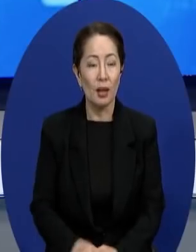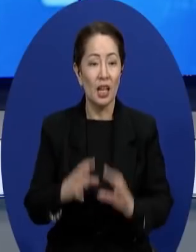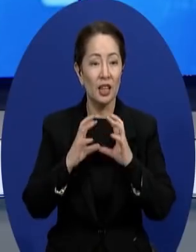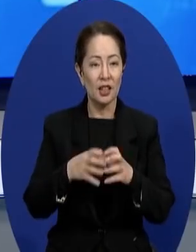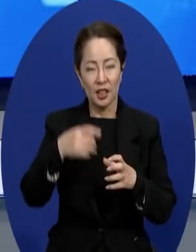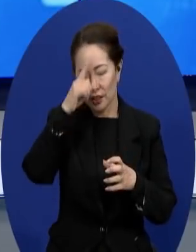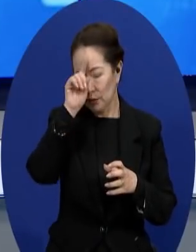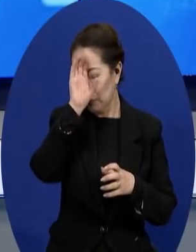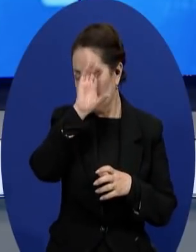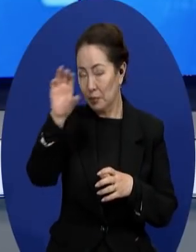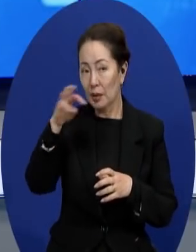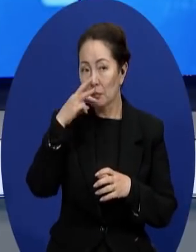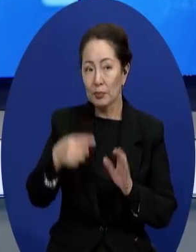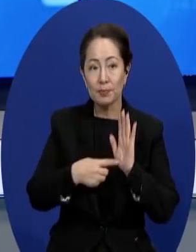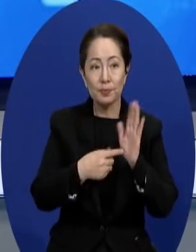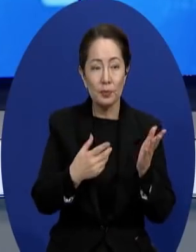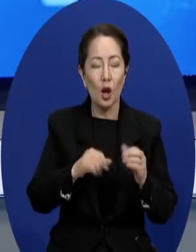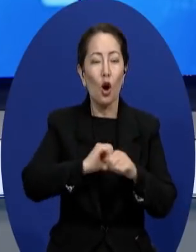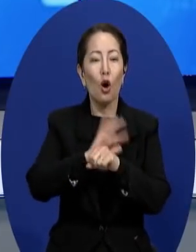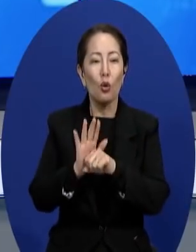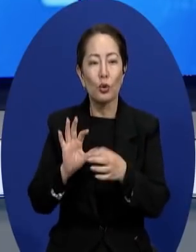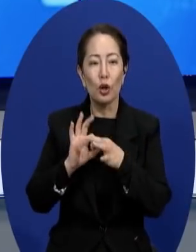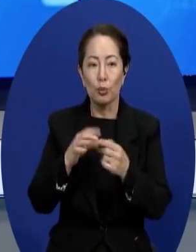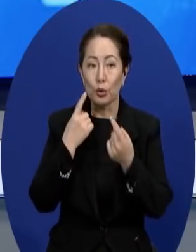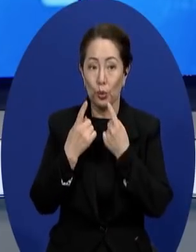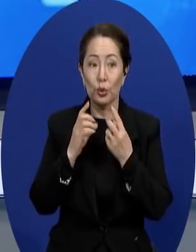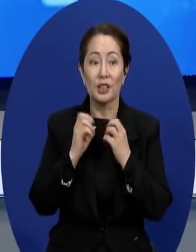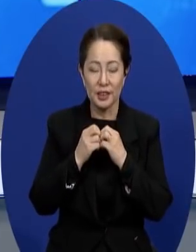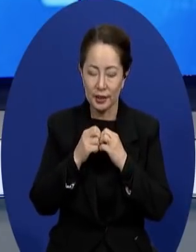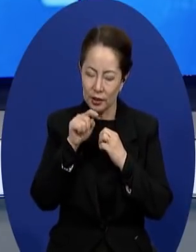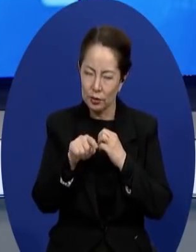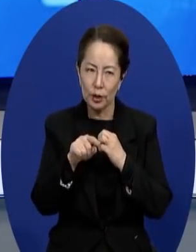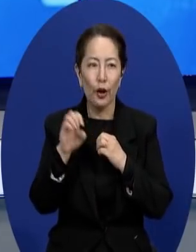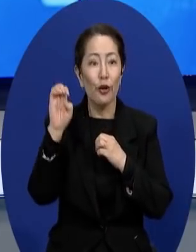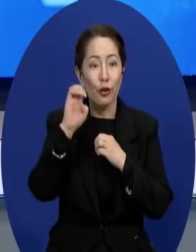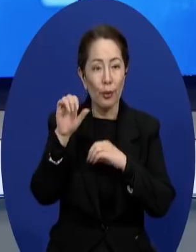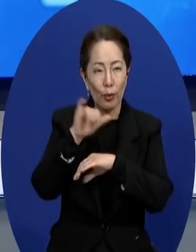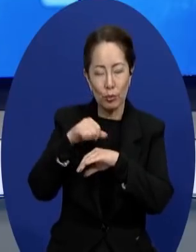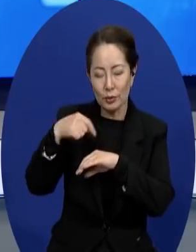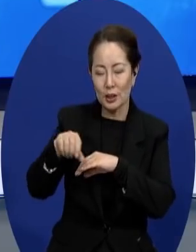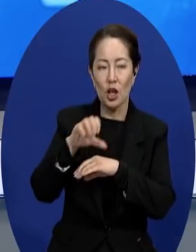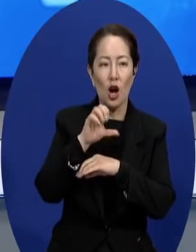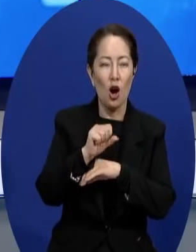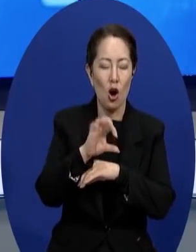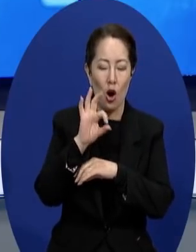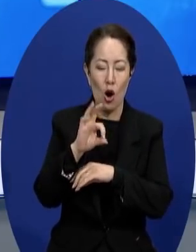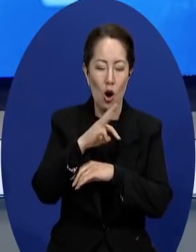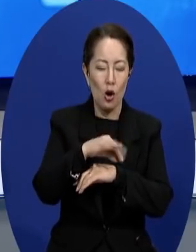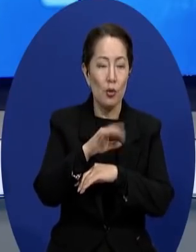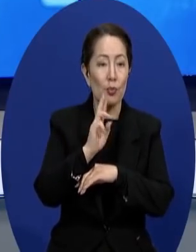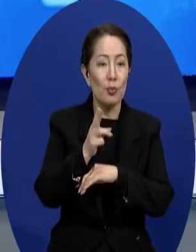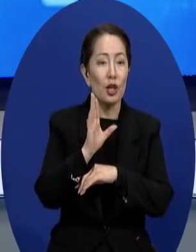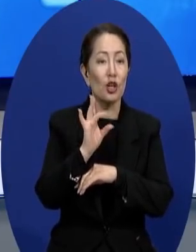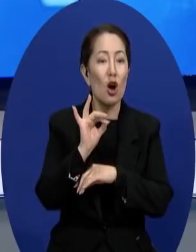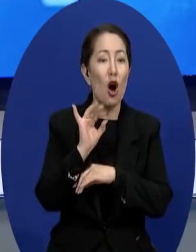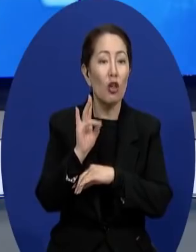Дэлхийн эрүүл мэндийн байгууллагаас цардхлын нөхцөл байдлын талаарх ээлжид хурлаа хийлээ. За энэ үеэр Европын орнууд омикрон хувилбарын голомт одоо болох юм төлөвтэй